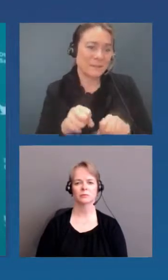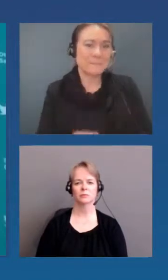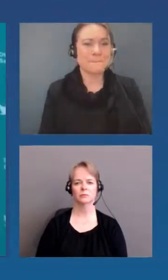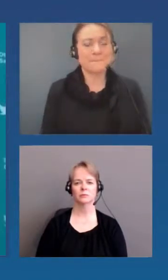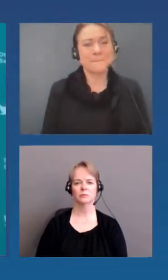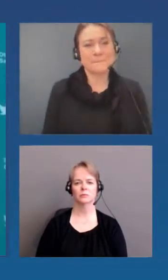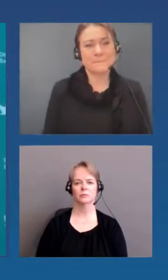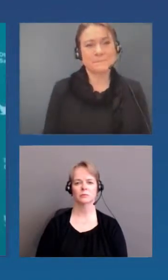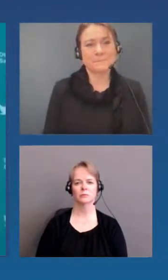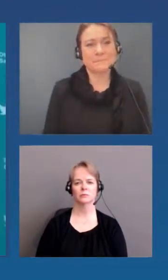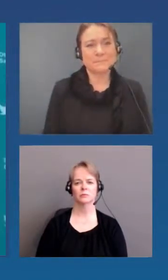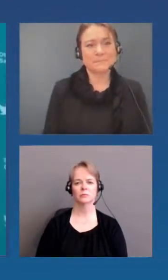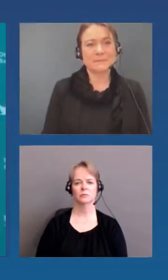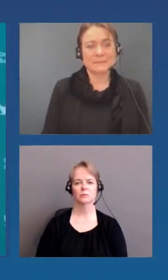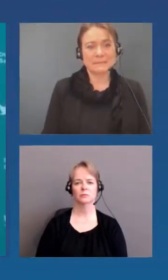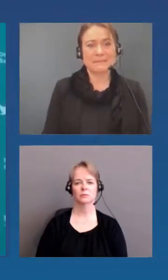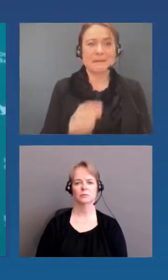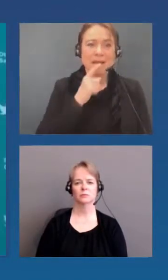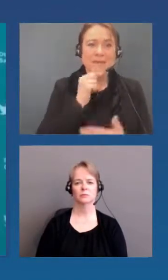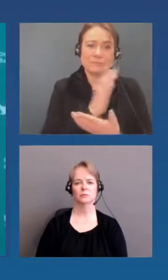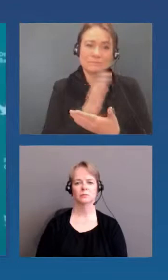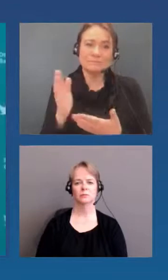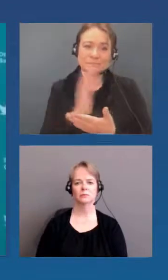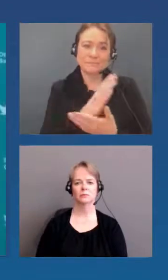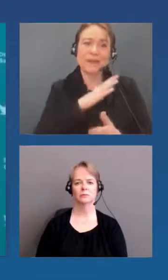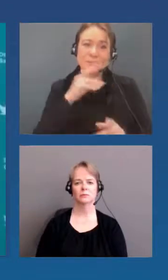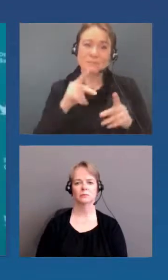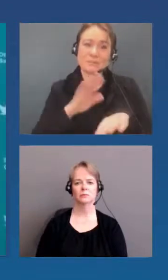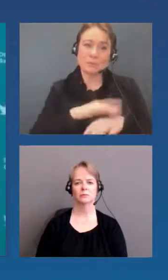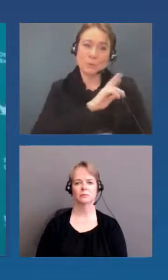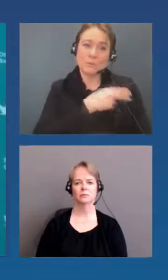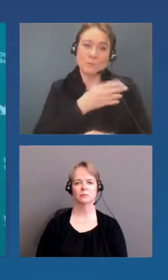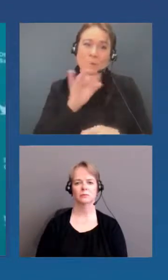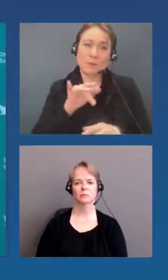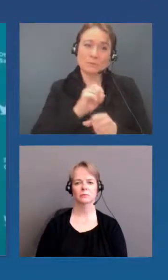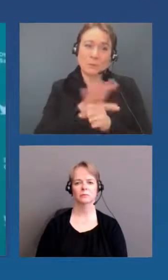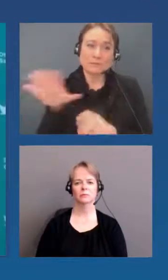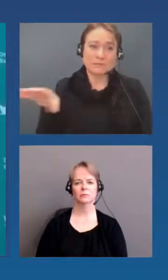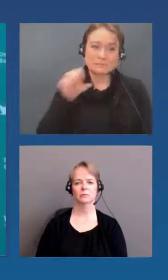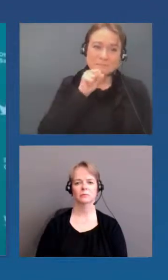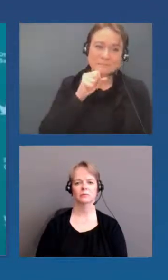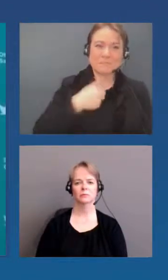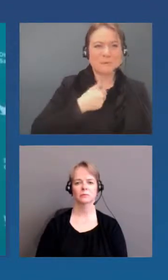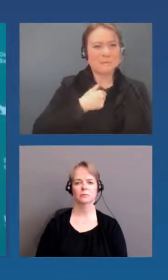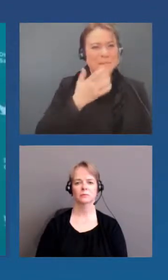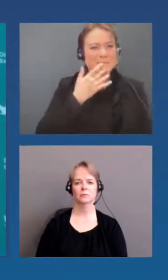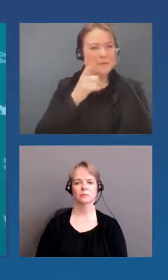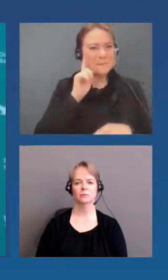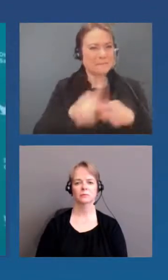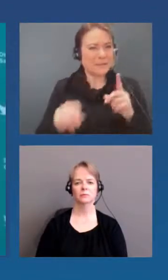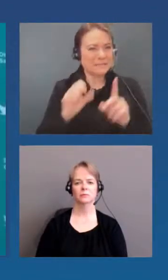hôpitaux dans cette catégorie d'âge et je voudrais éviter cette situation. Alors, c'est